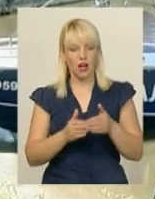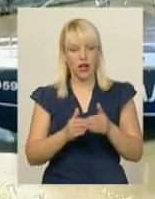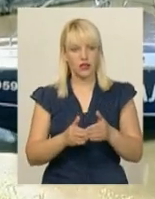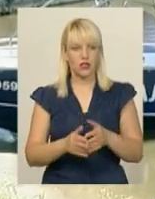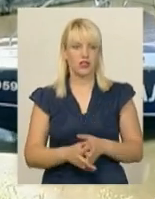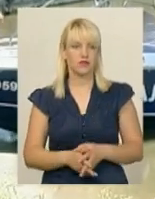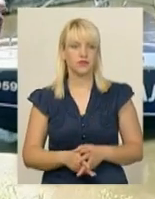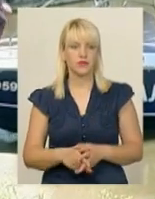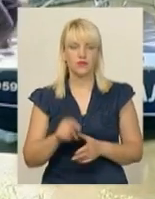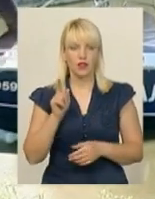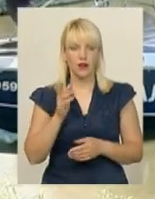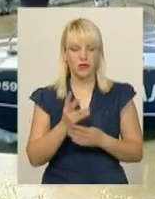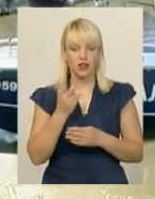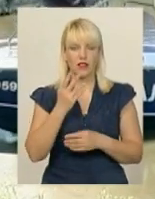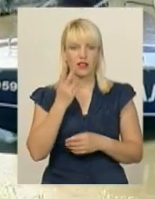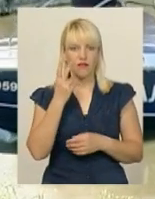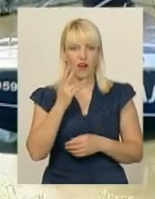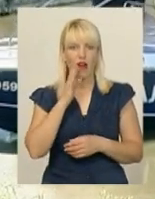пірсі нашому. Там є два водолази,